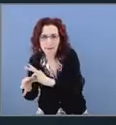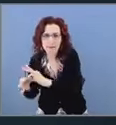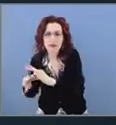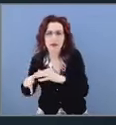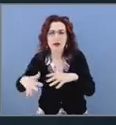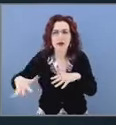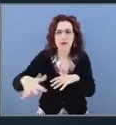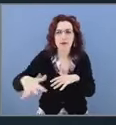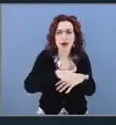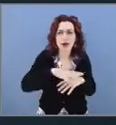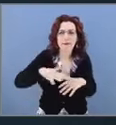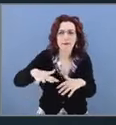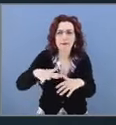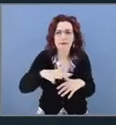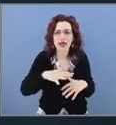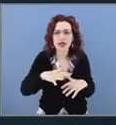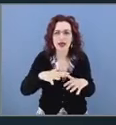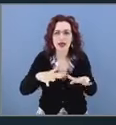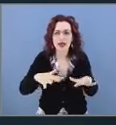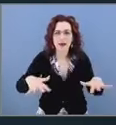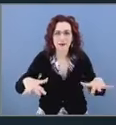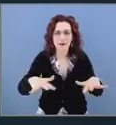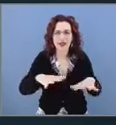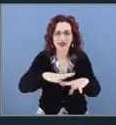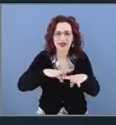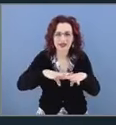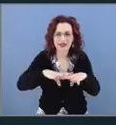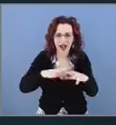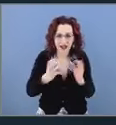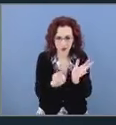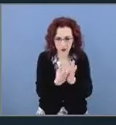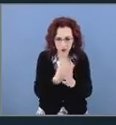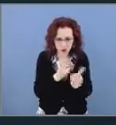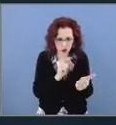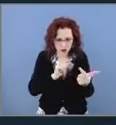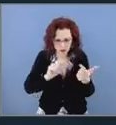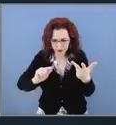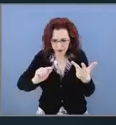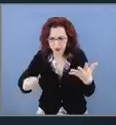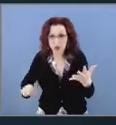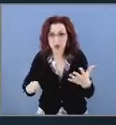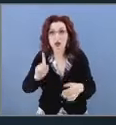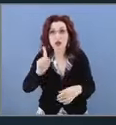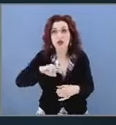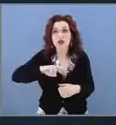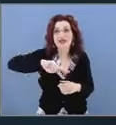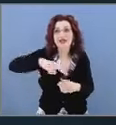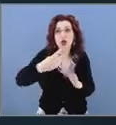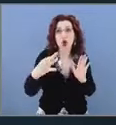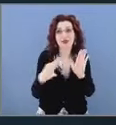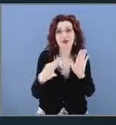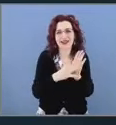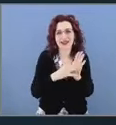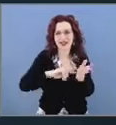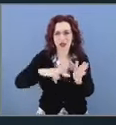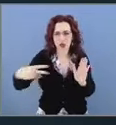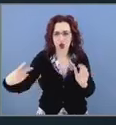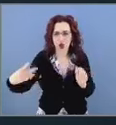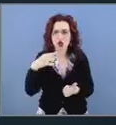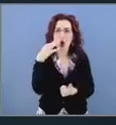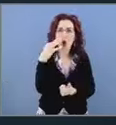delle produzioni, ma anche la seconda linea tecnologica, la qualità e la sicurezza delle